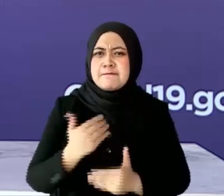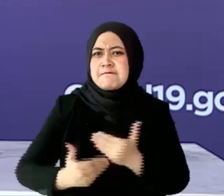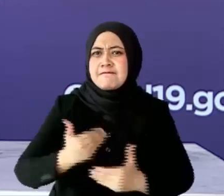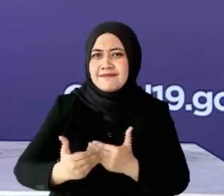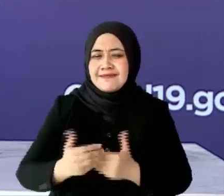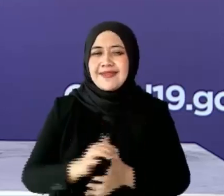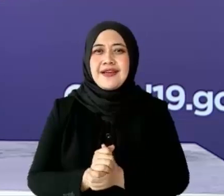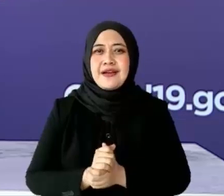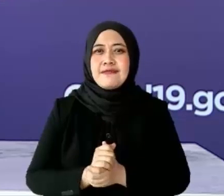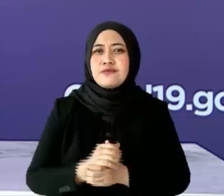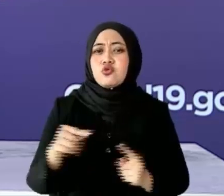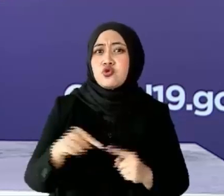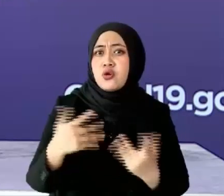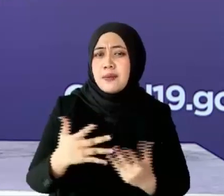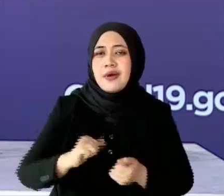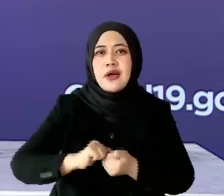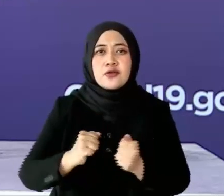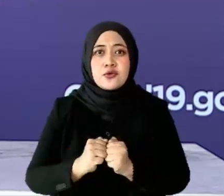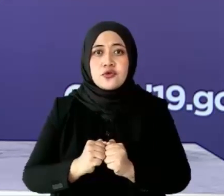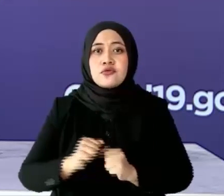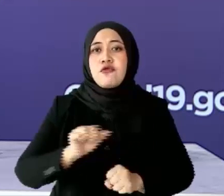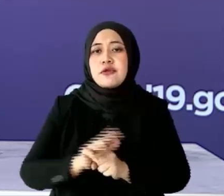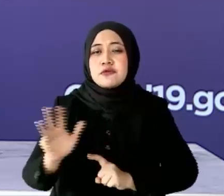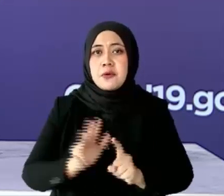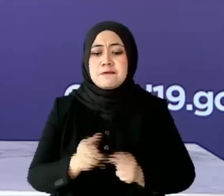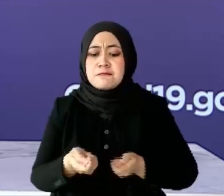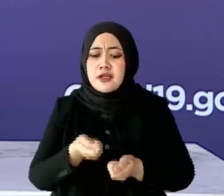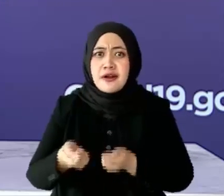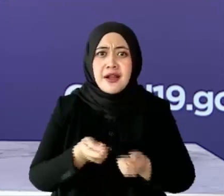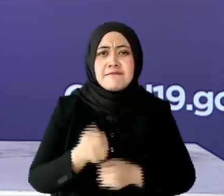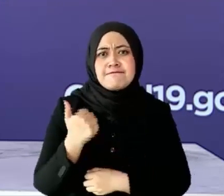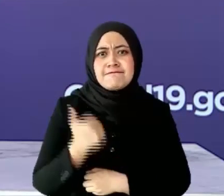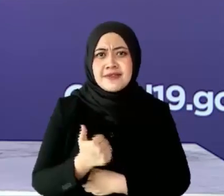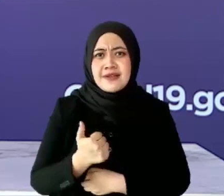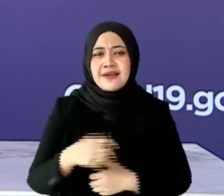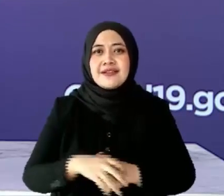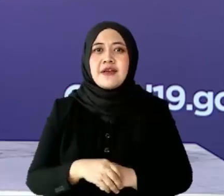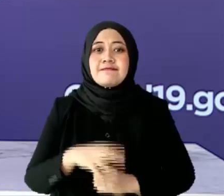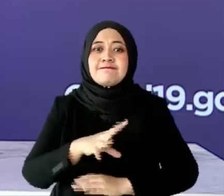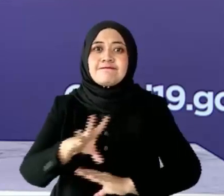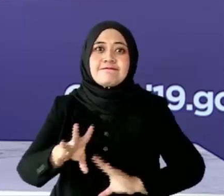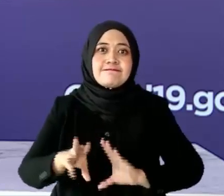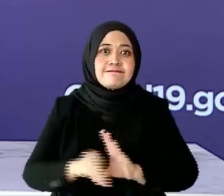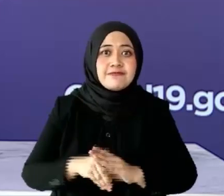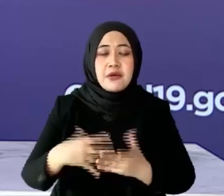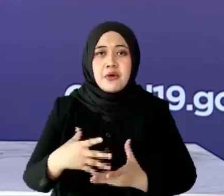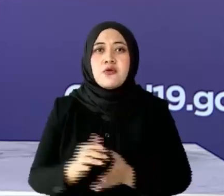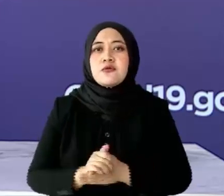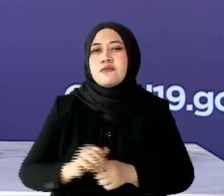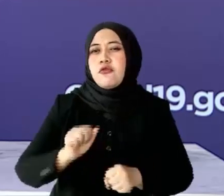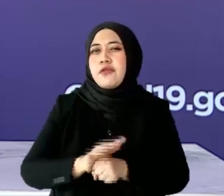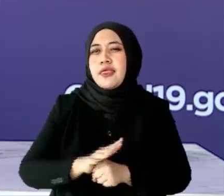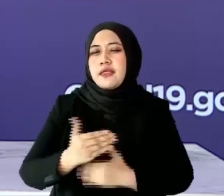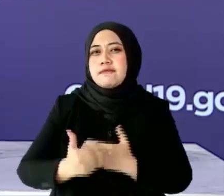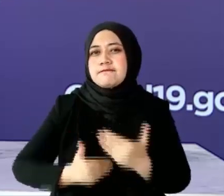sehingga kasus COVID-19 di daerah dapat terus terkendali, sehingga dapat berkontribusi pada upaya penanganan